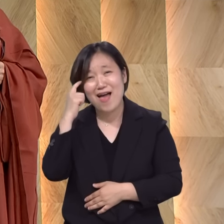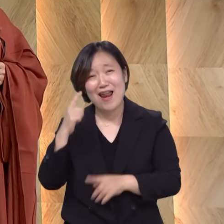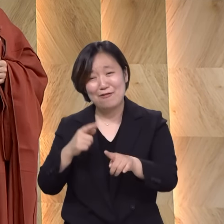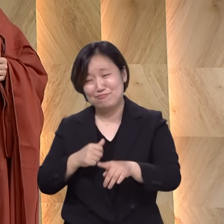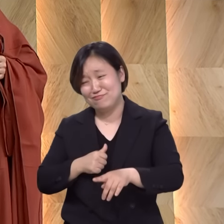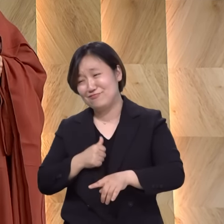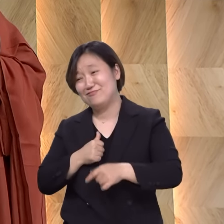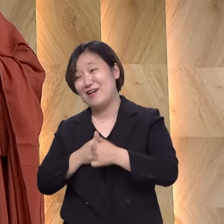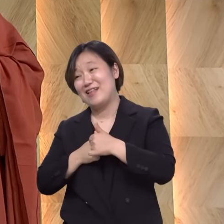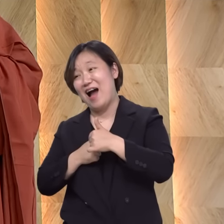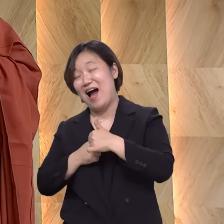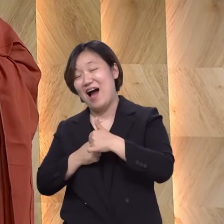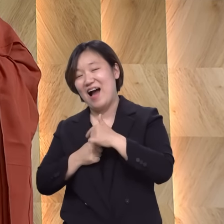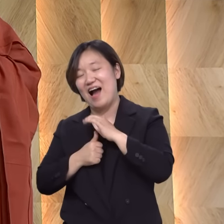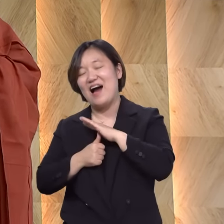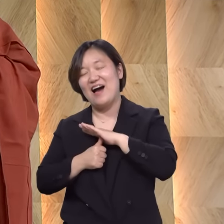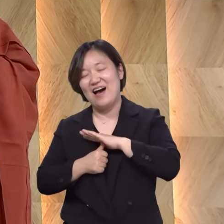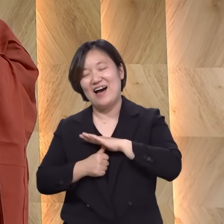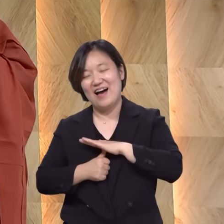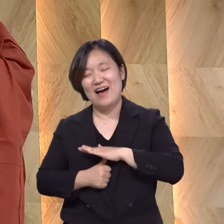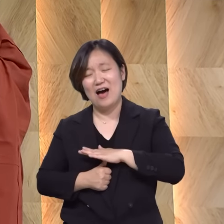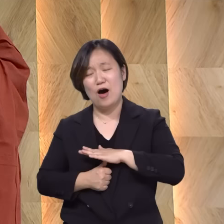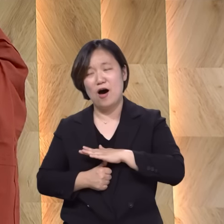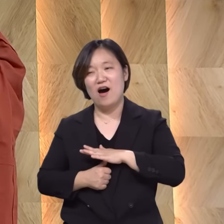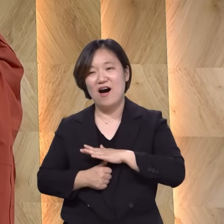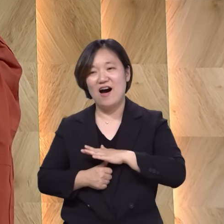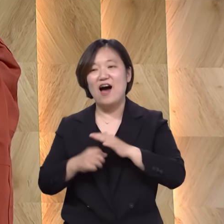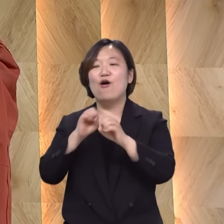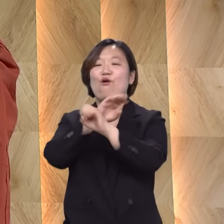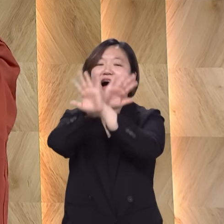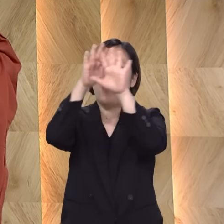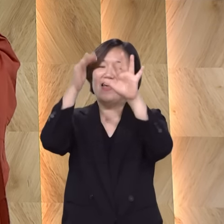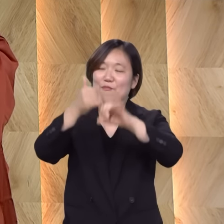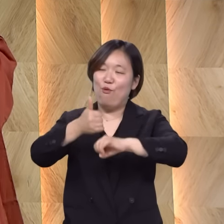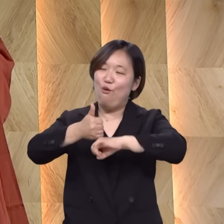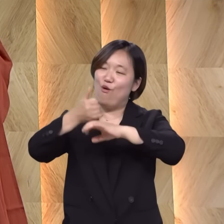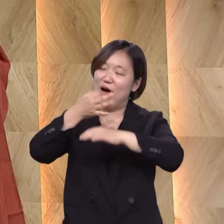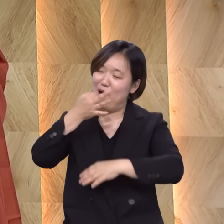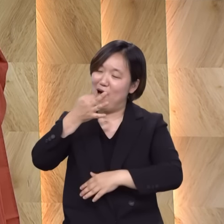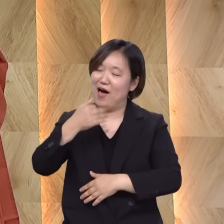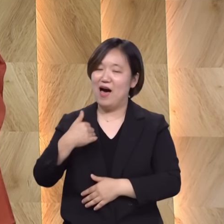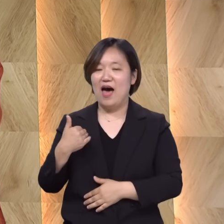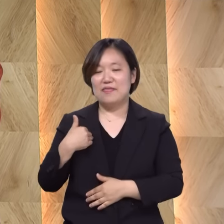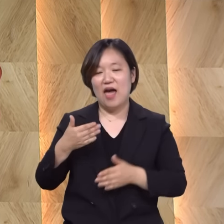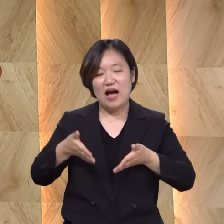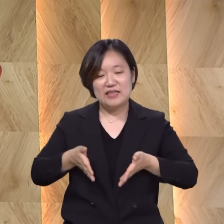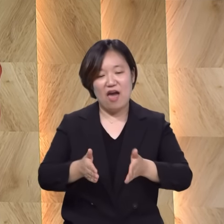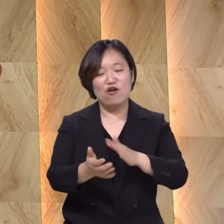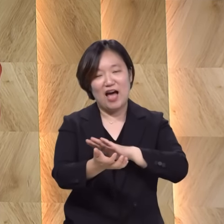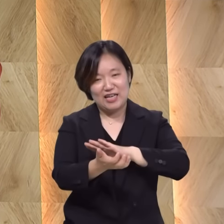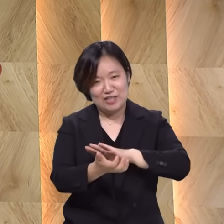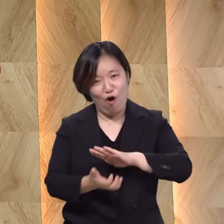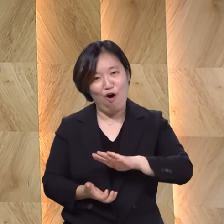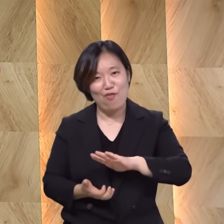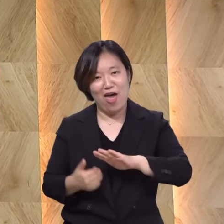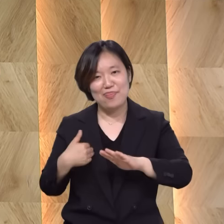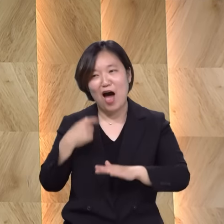나무아미타불 관세음보살 나무아미타불 관세보살 내가 전생의지 내가